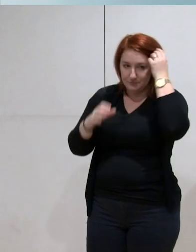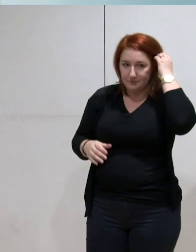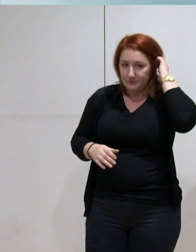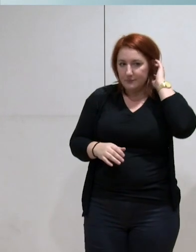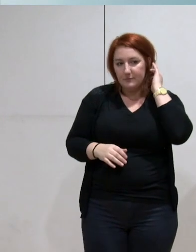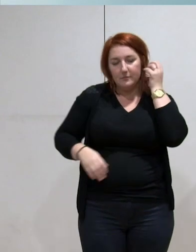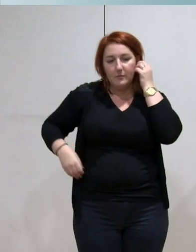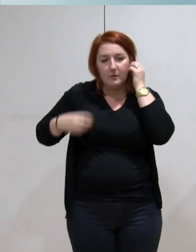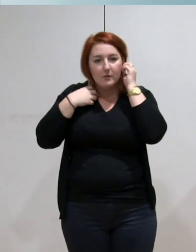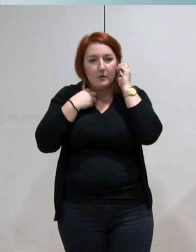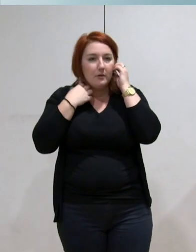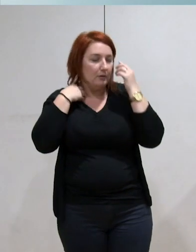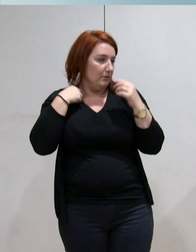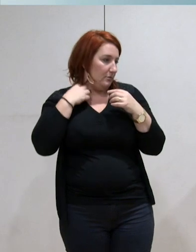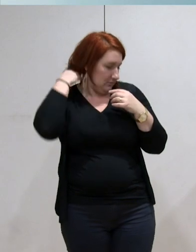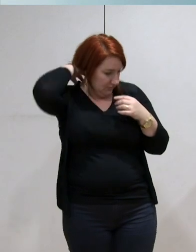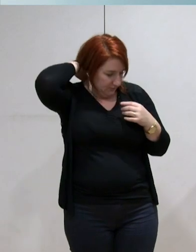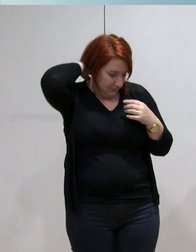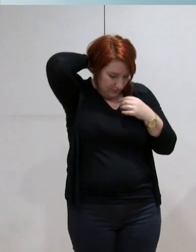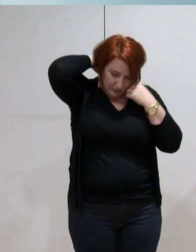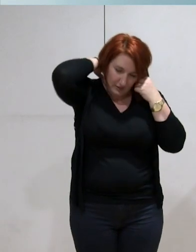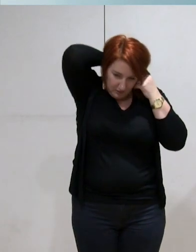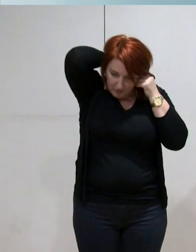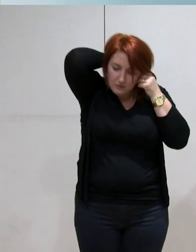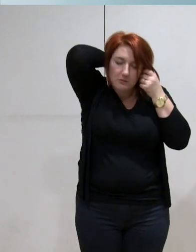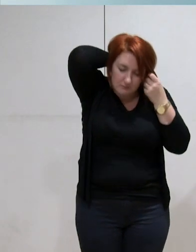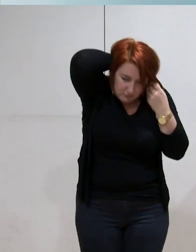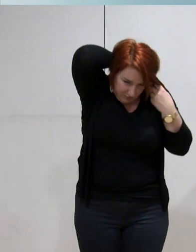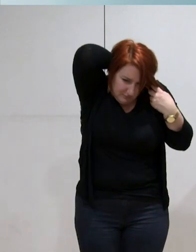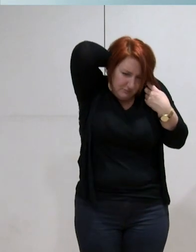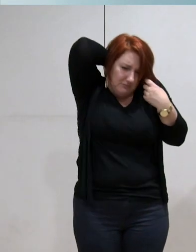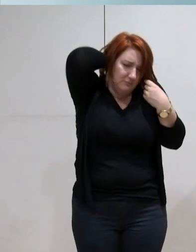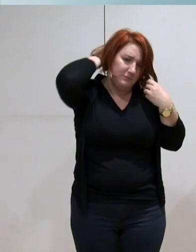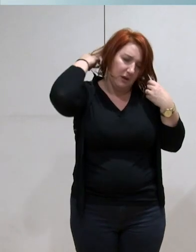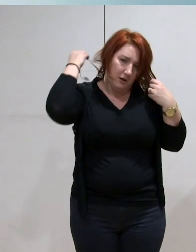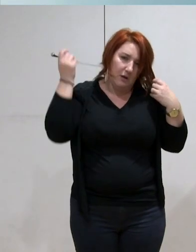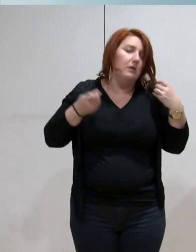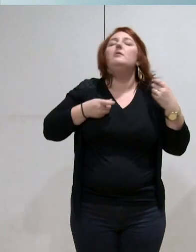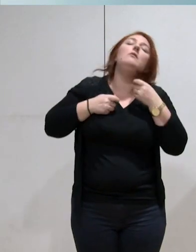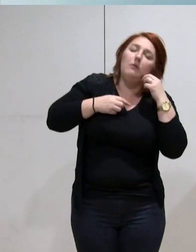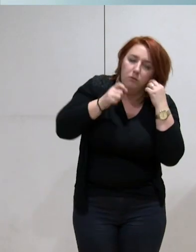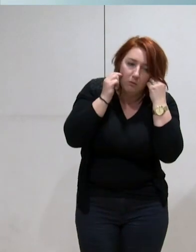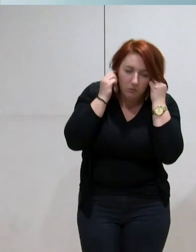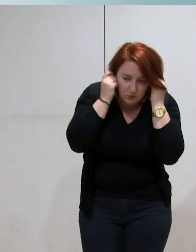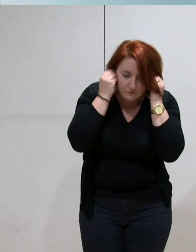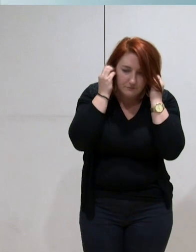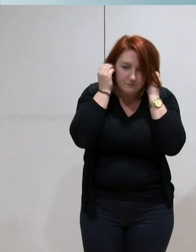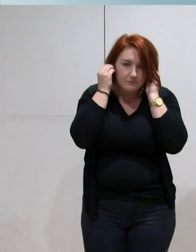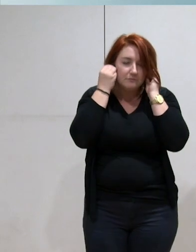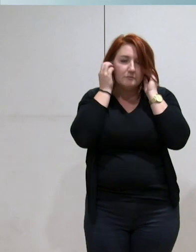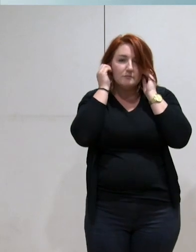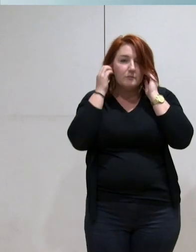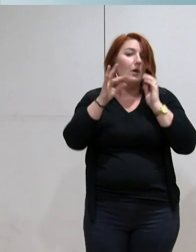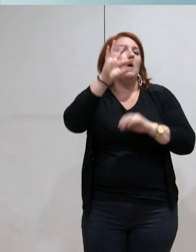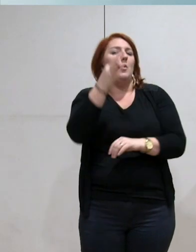à ce budget vous en avez rajouté quelques-unes ce soir d'abord vos mensonges parce qu'à périmètre constant